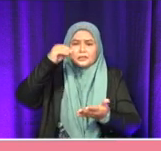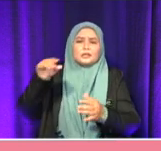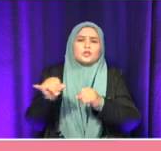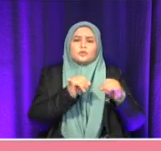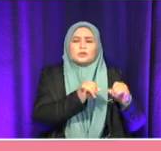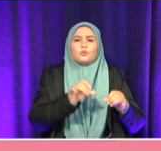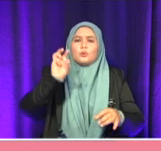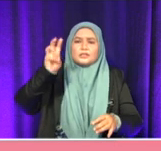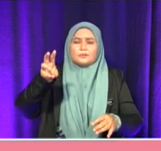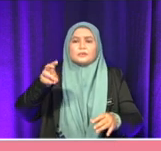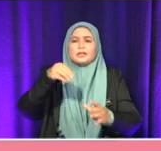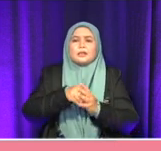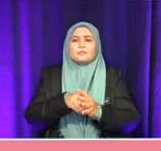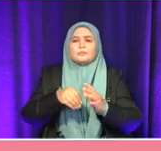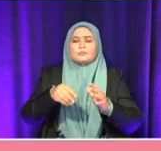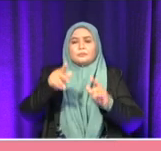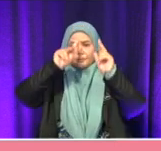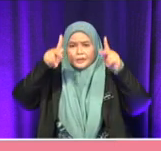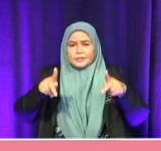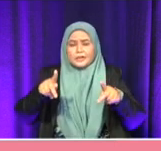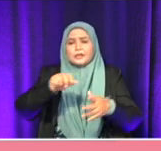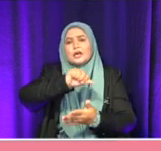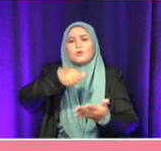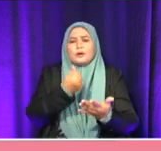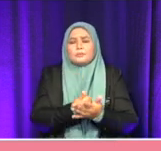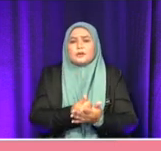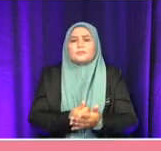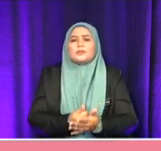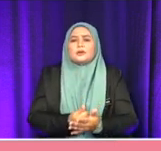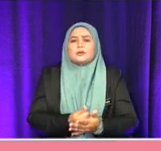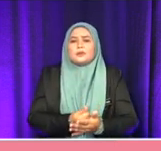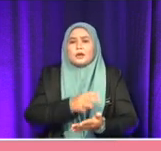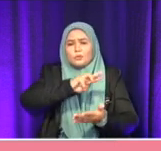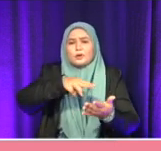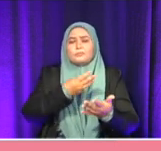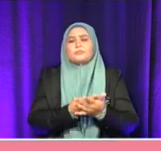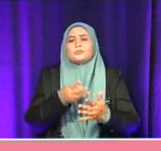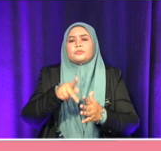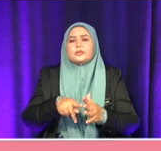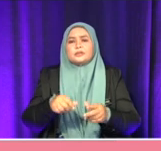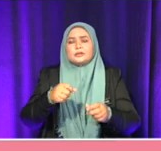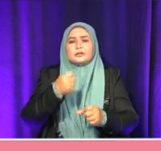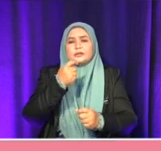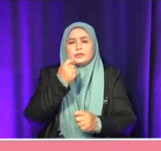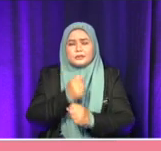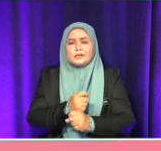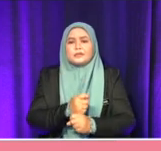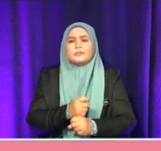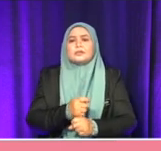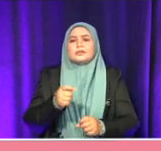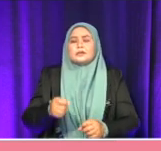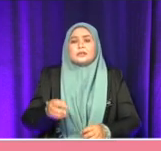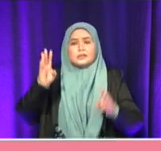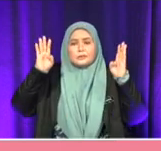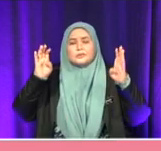juga wajib dalam pemeriksaan awam yang kedua penegasan kepada pendidikan kerohanian oke apa yang kita belajar